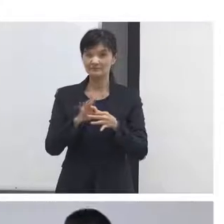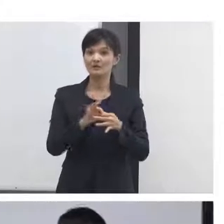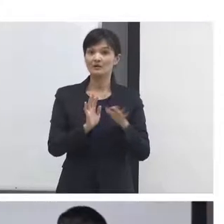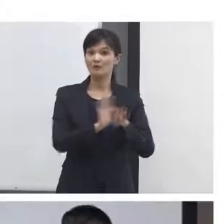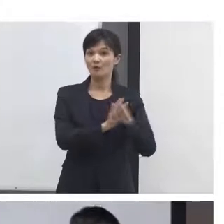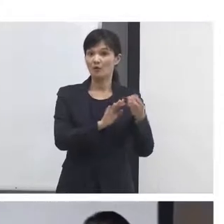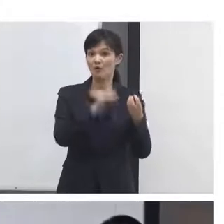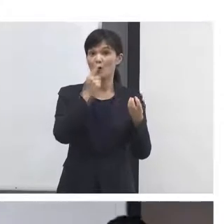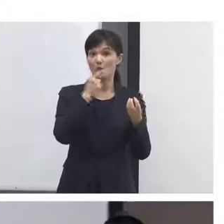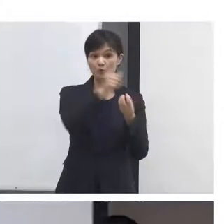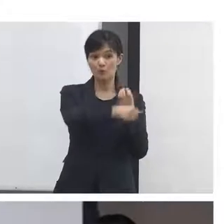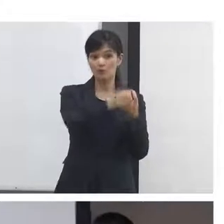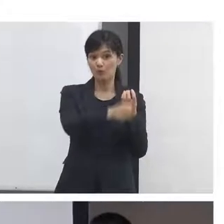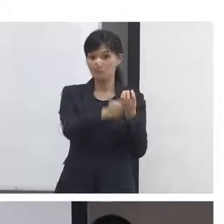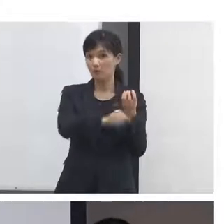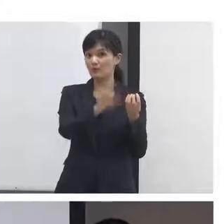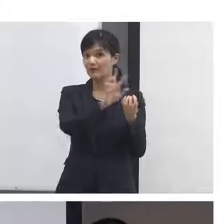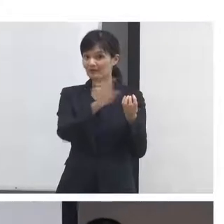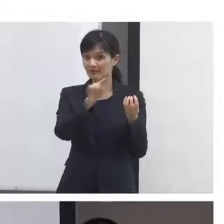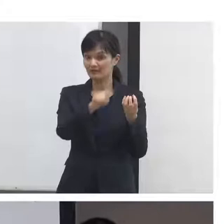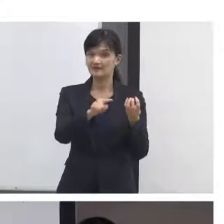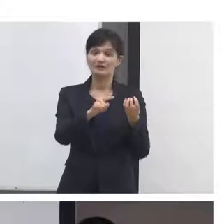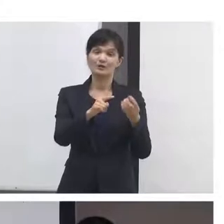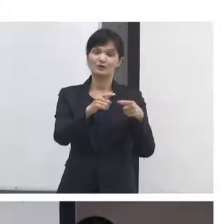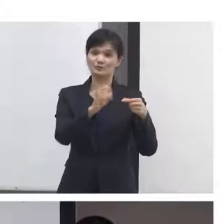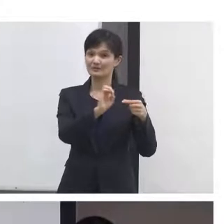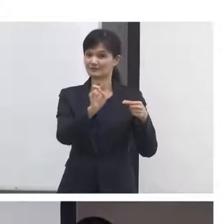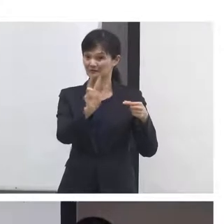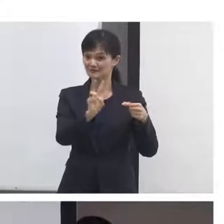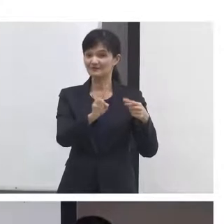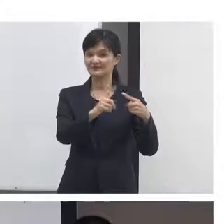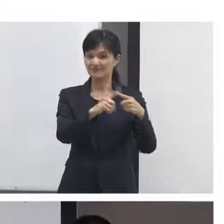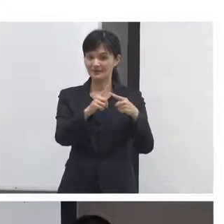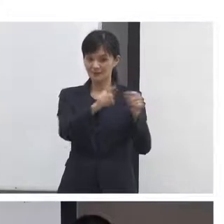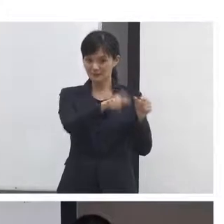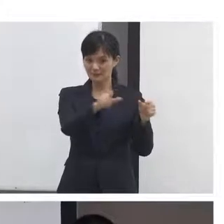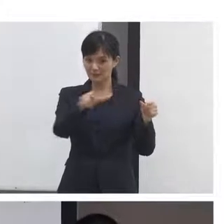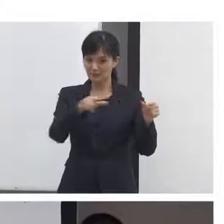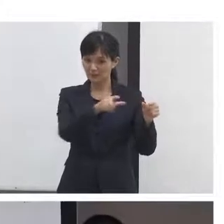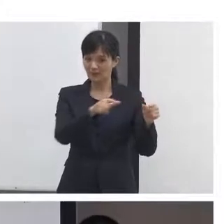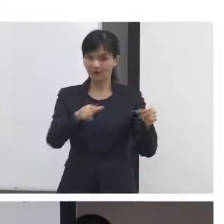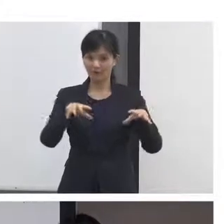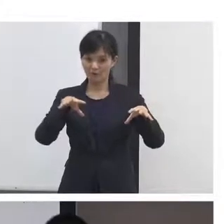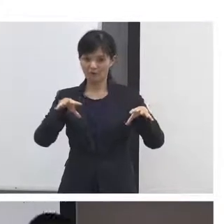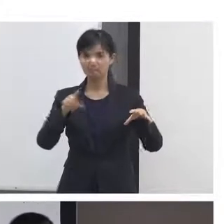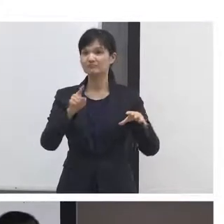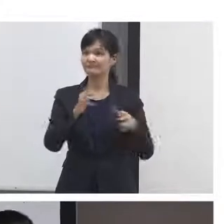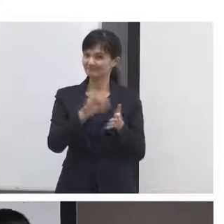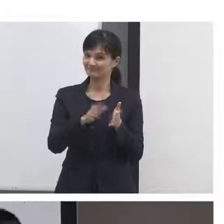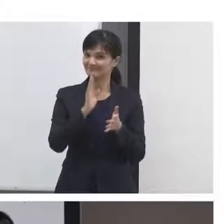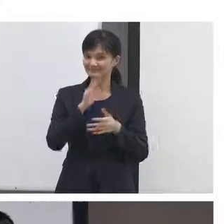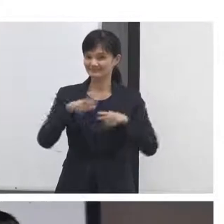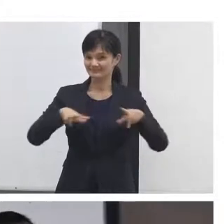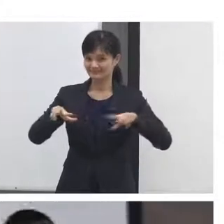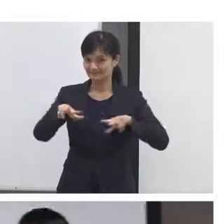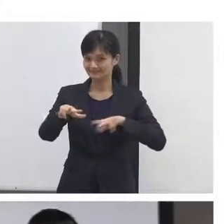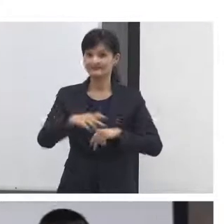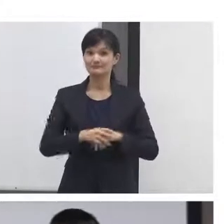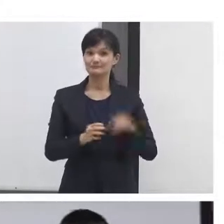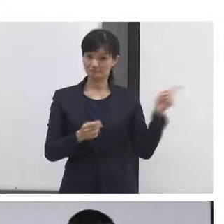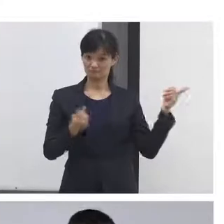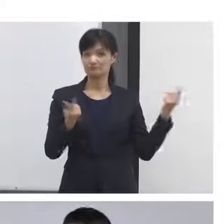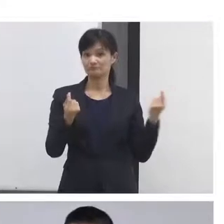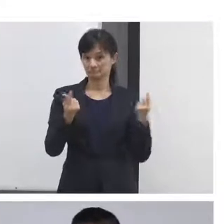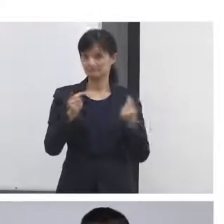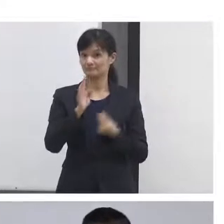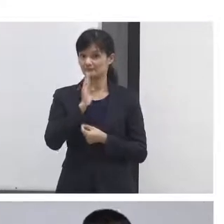是 G0V 的人，这样子。好，对我来说，这也是一种社群的地图。对我来说，这也是一种社群的地图。它其实